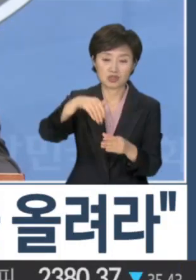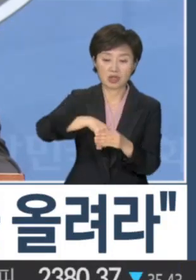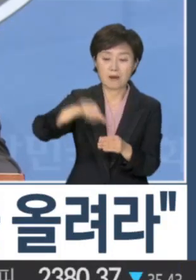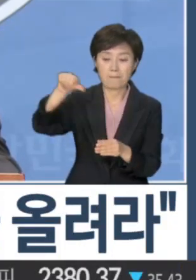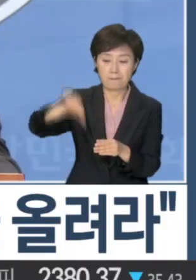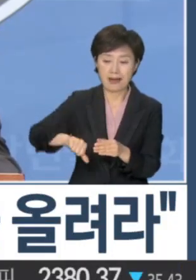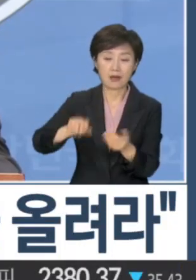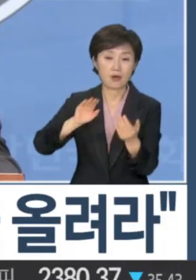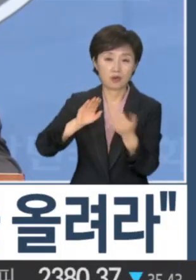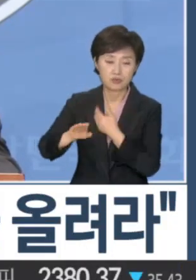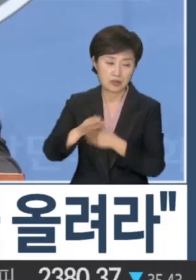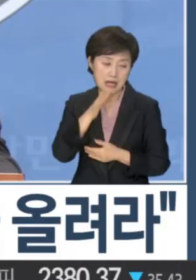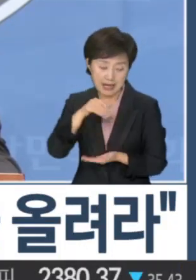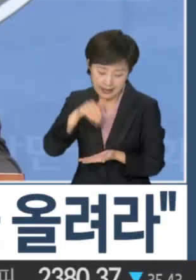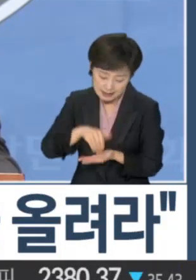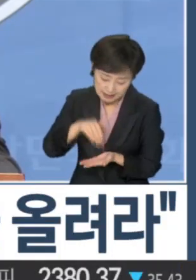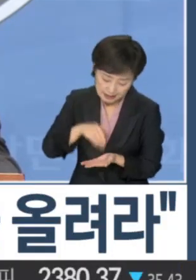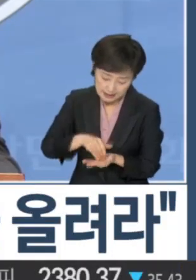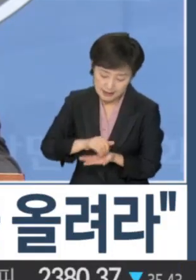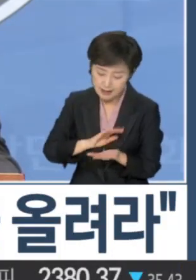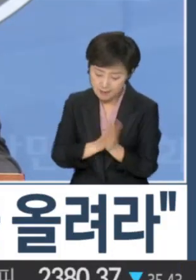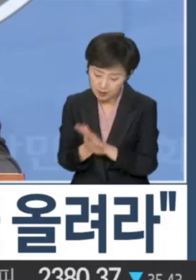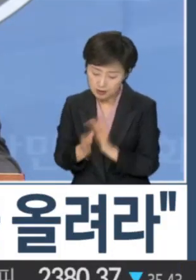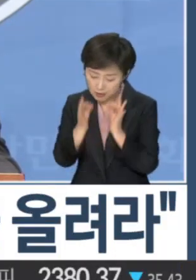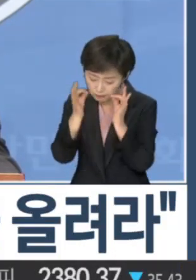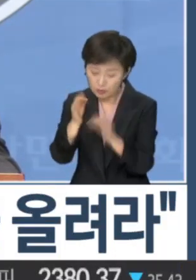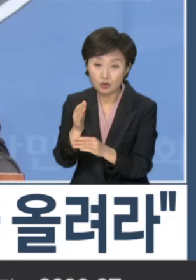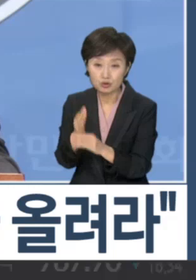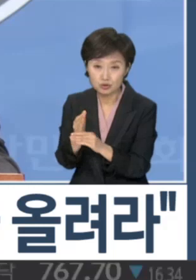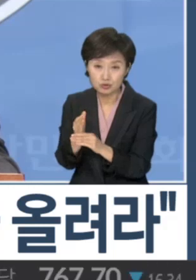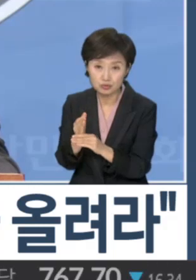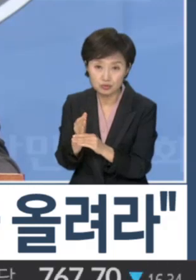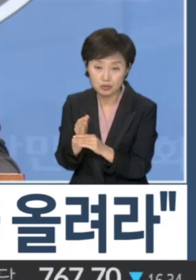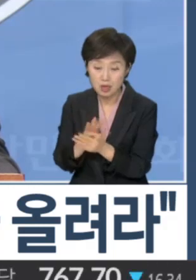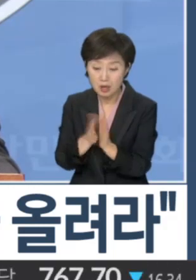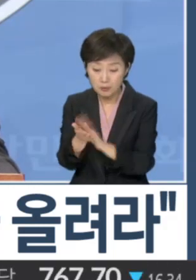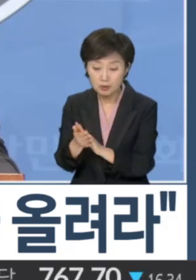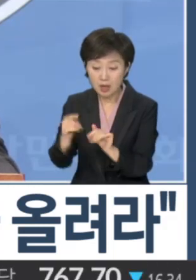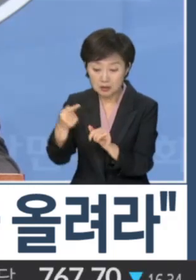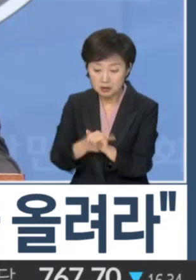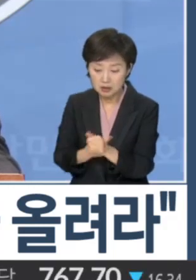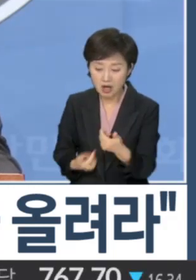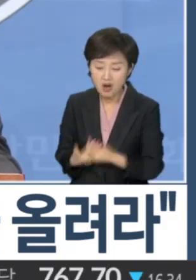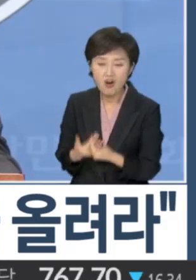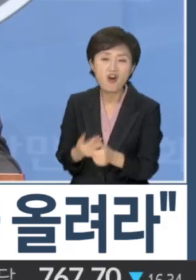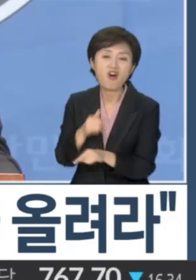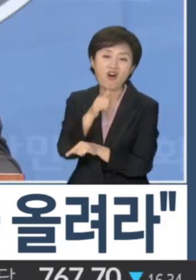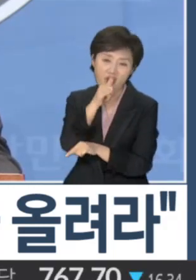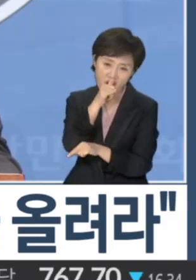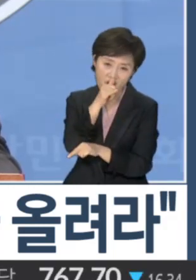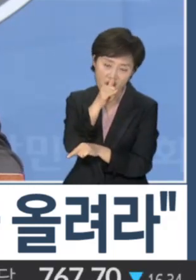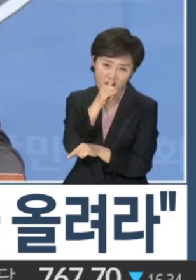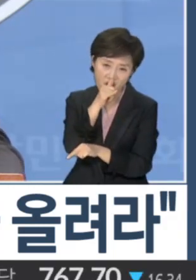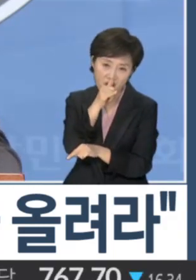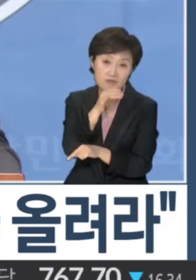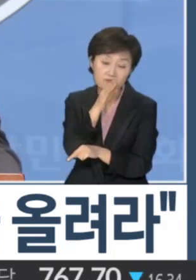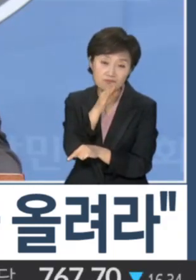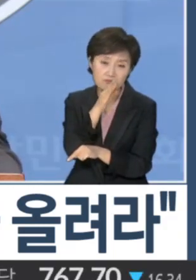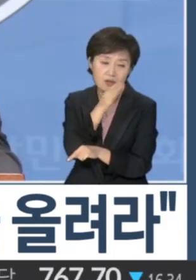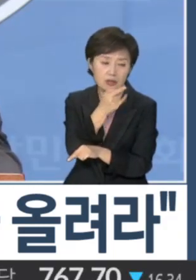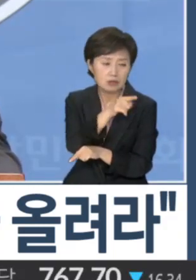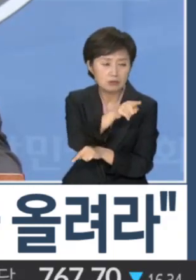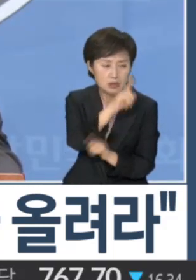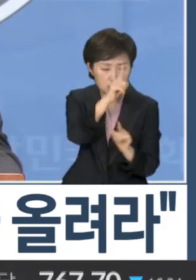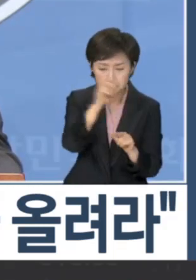반성과 쇄신 그리고 변화를 추동해 나가는 과정에서 내적 갈등이 이어질 만한 메시지를 공식적으로 내어놓는 건 전혀 적합하지